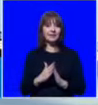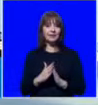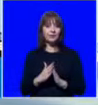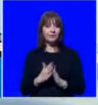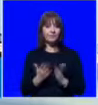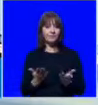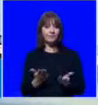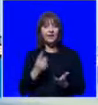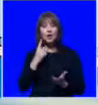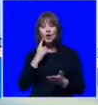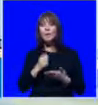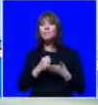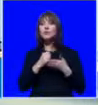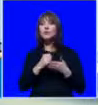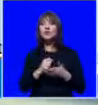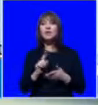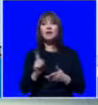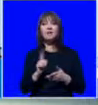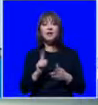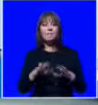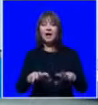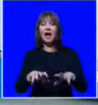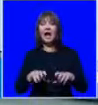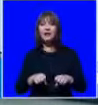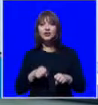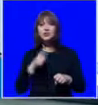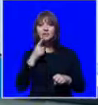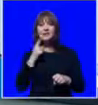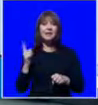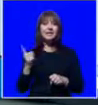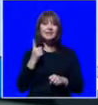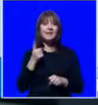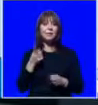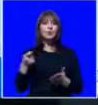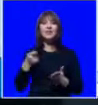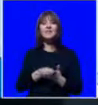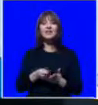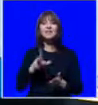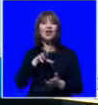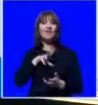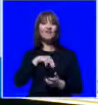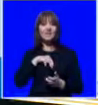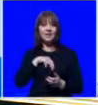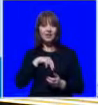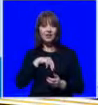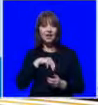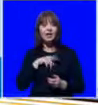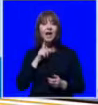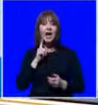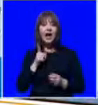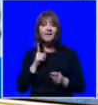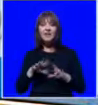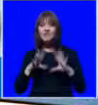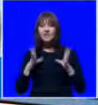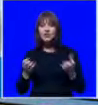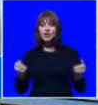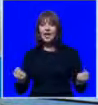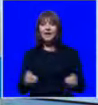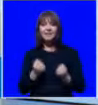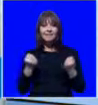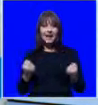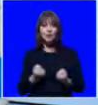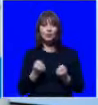бюджета няма ангажимент да финансира само възнаграждение. Бюджета трябва да финансира цели дейности, в които,